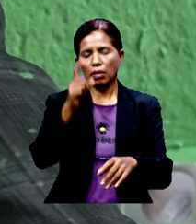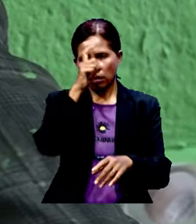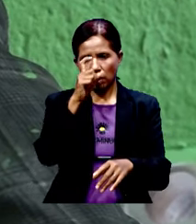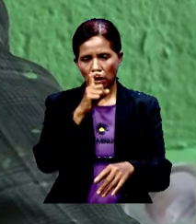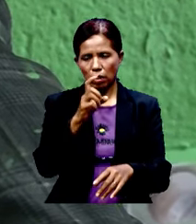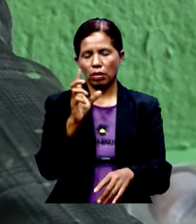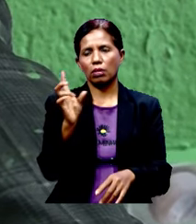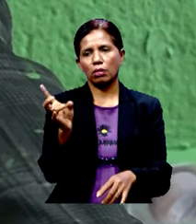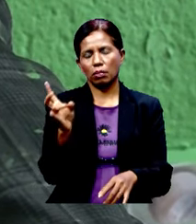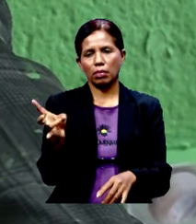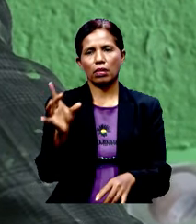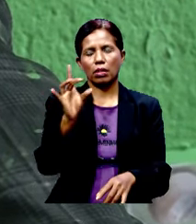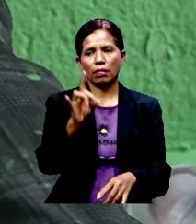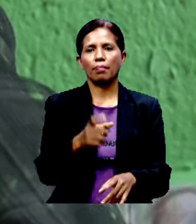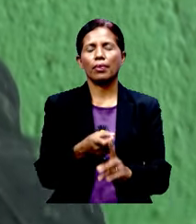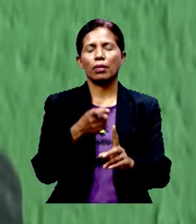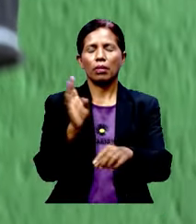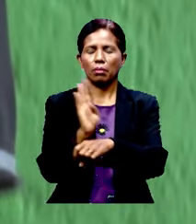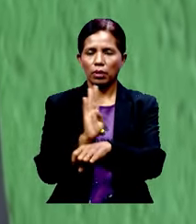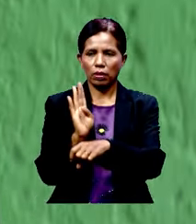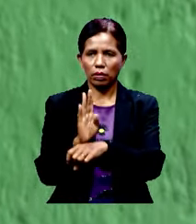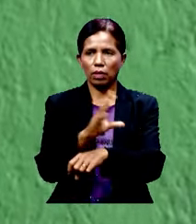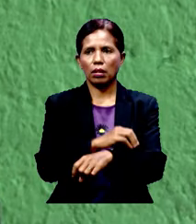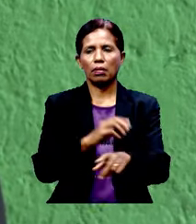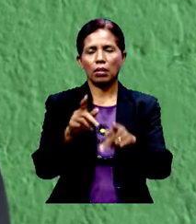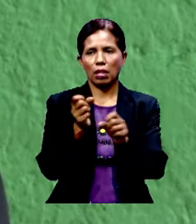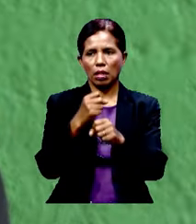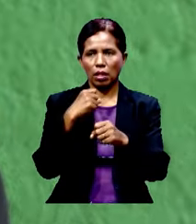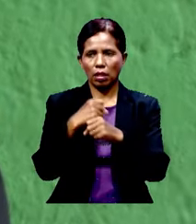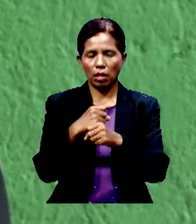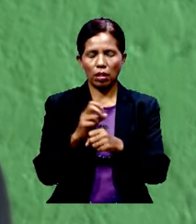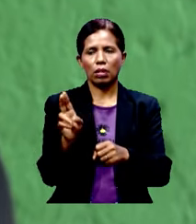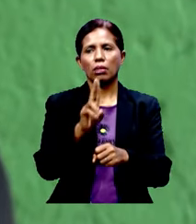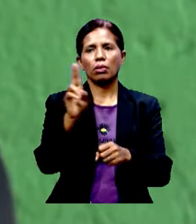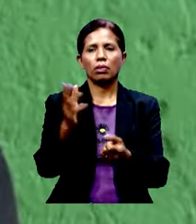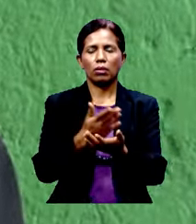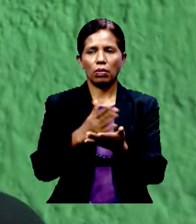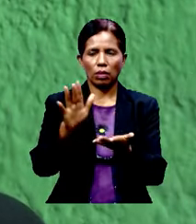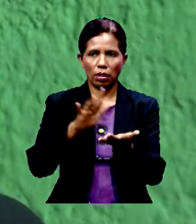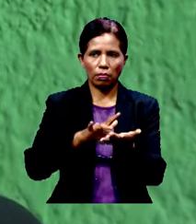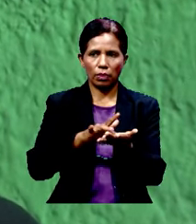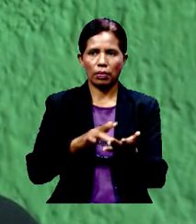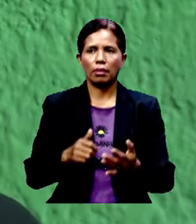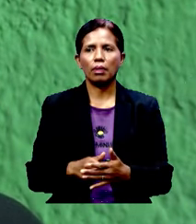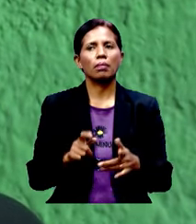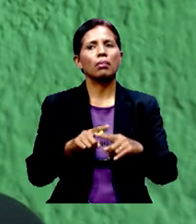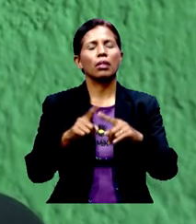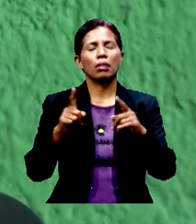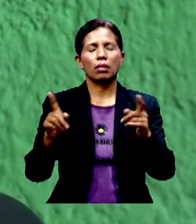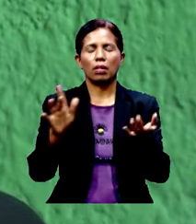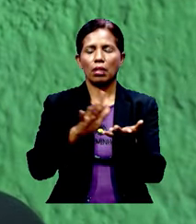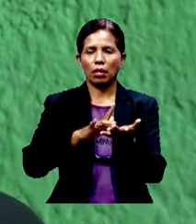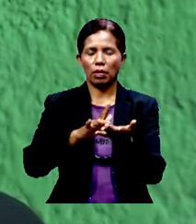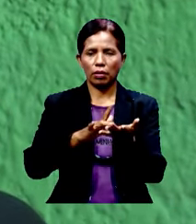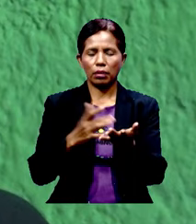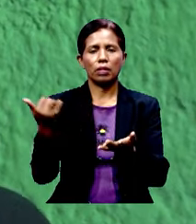hitunulu resinualu. Husi negosiu nebe kazal ruane halau mak uza hori sosa ai moruk. Mai be foling husi ai moruk